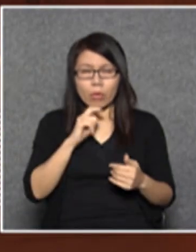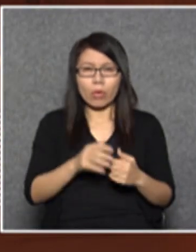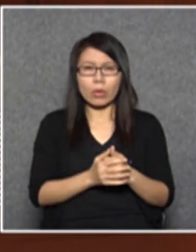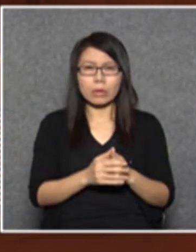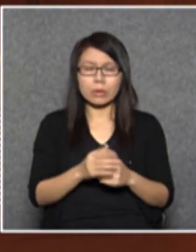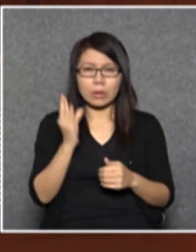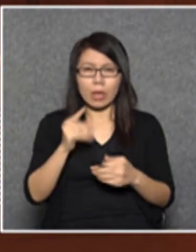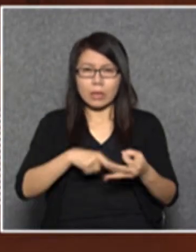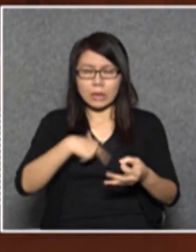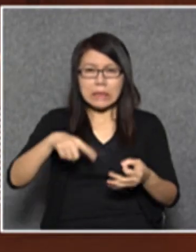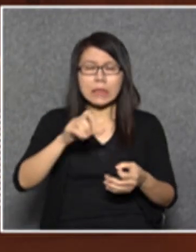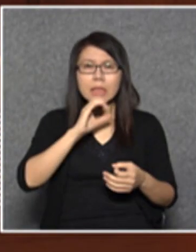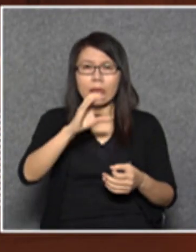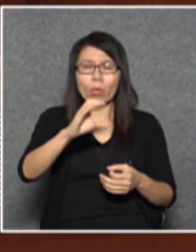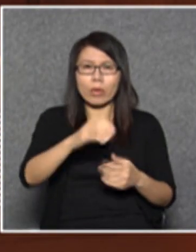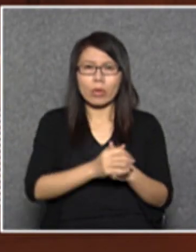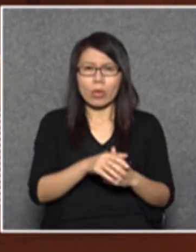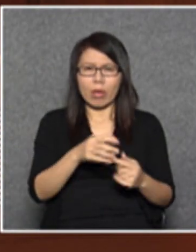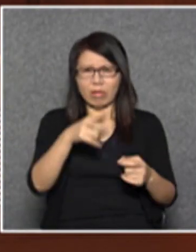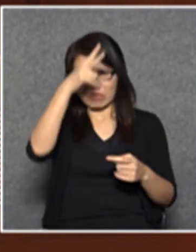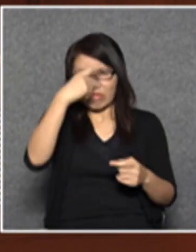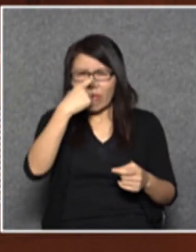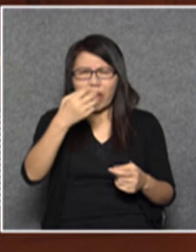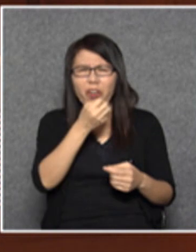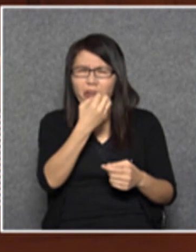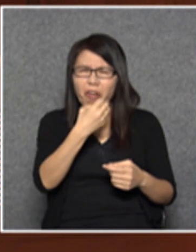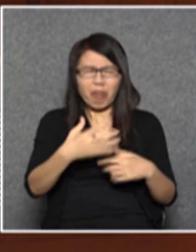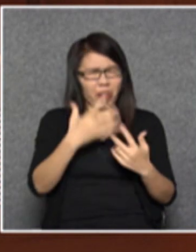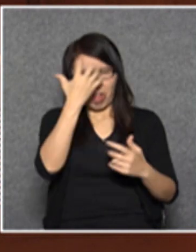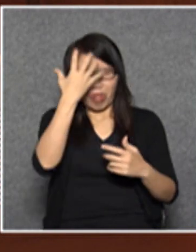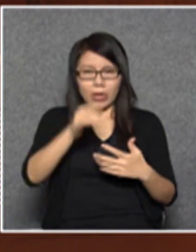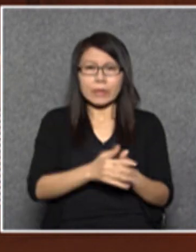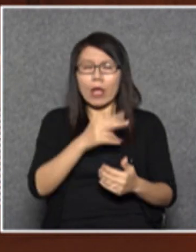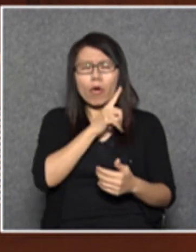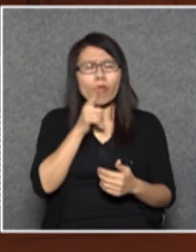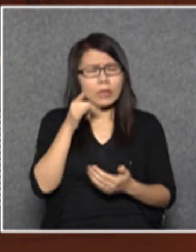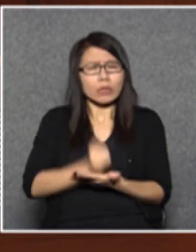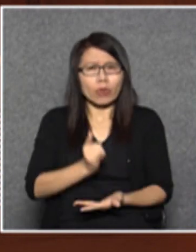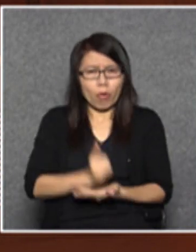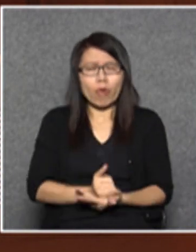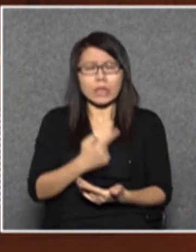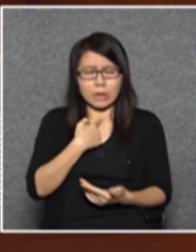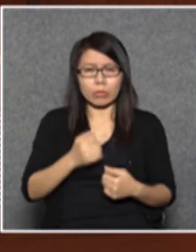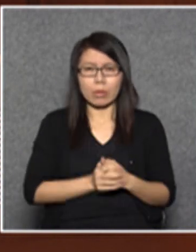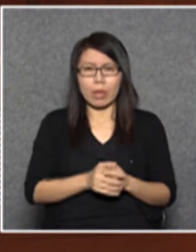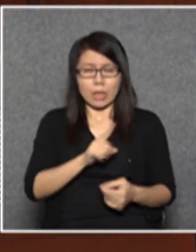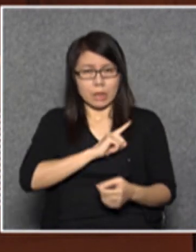陳偉業議員，陳偉業議員，如果你安靜坐在那個位置那裡聽其